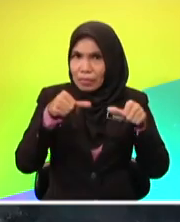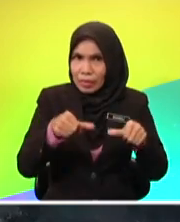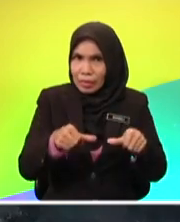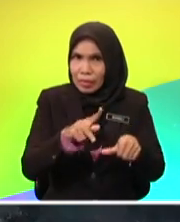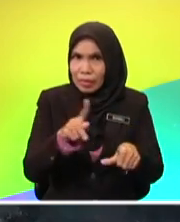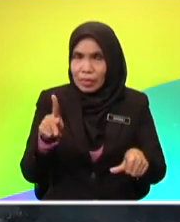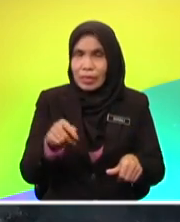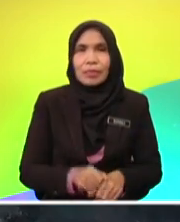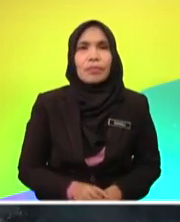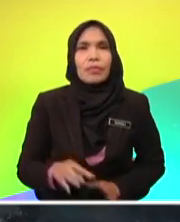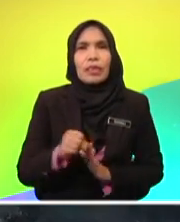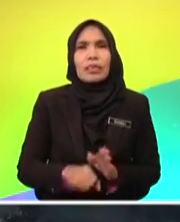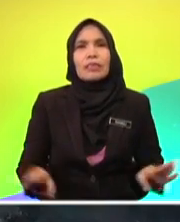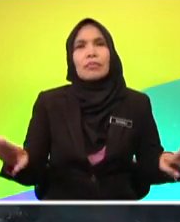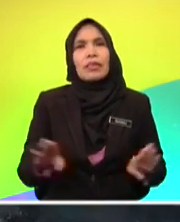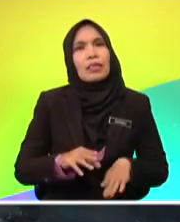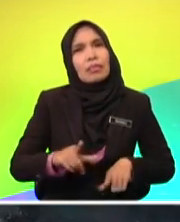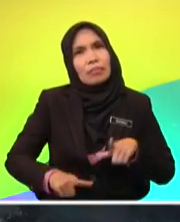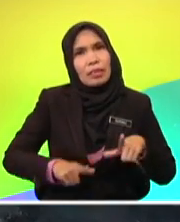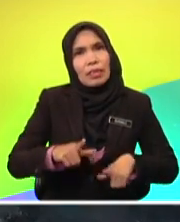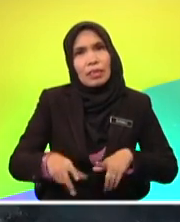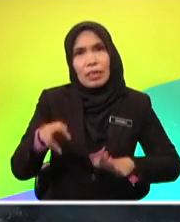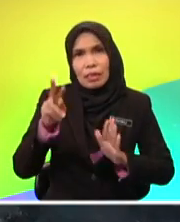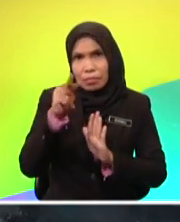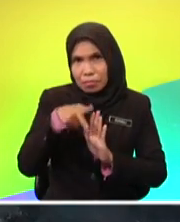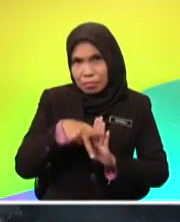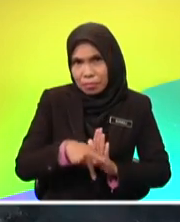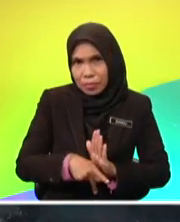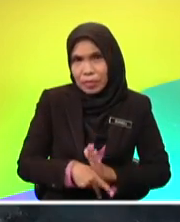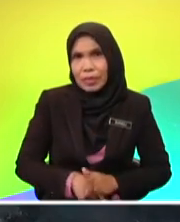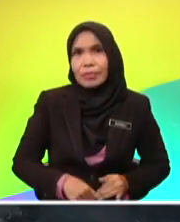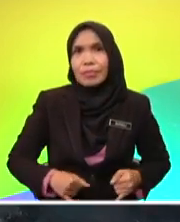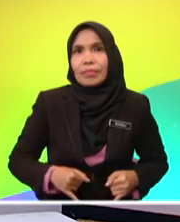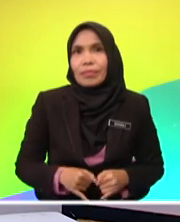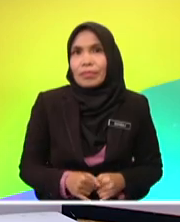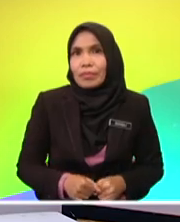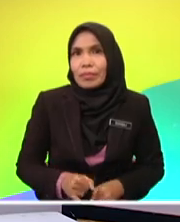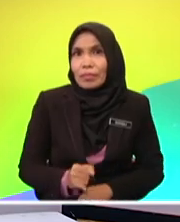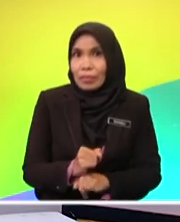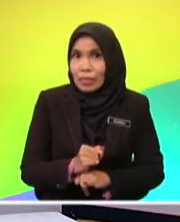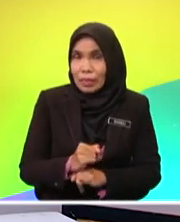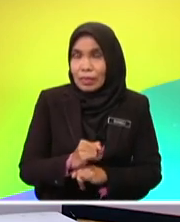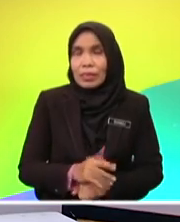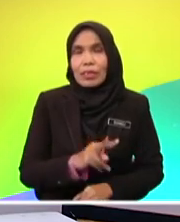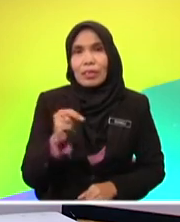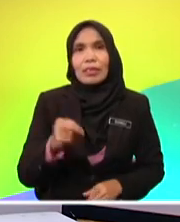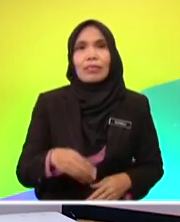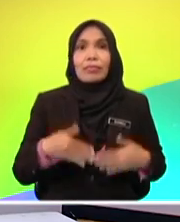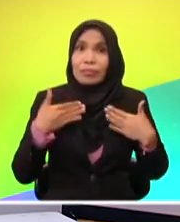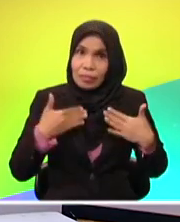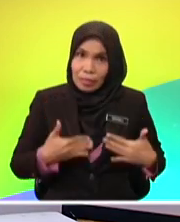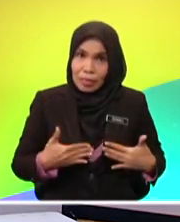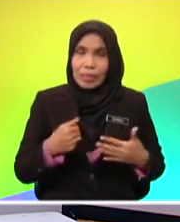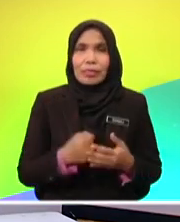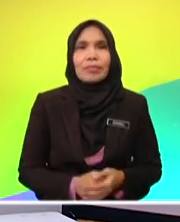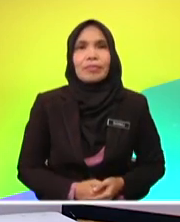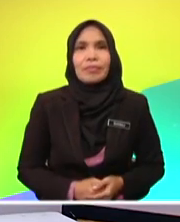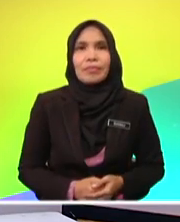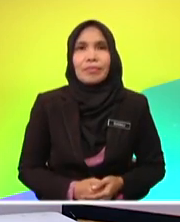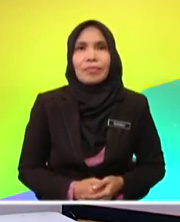diri, kita nak mensanitasi tangan. Ya, kalau ibu bapa dan juga murid-murid yang sedang menonton ketika ini, ini antara SOP